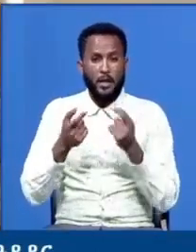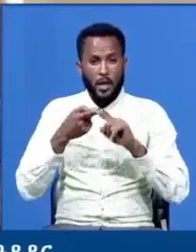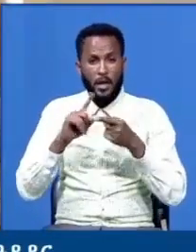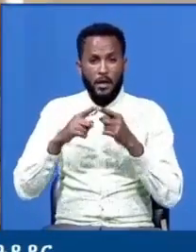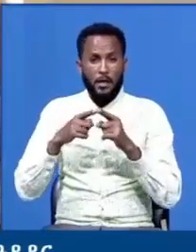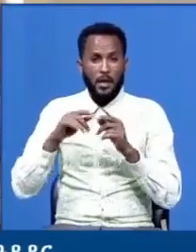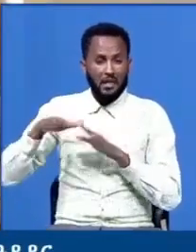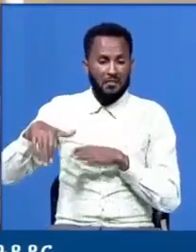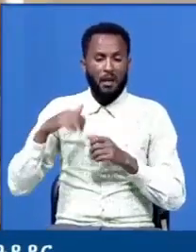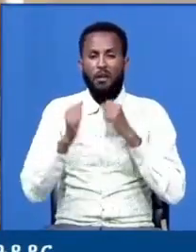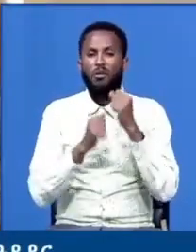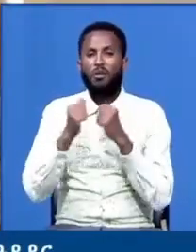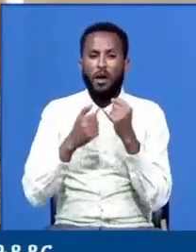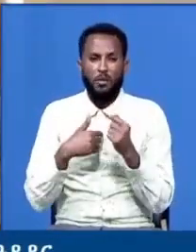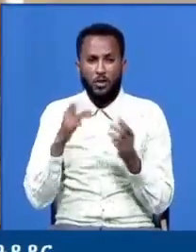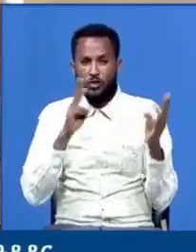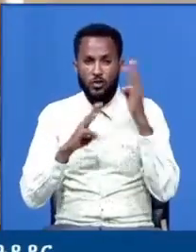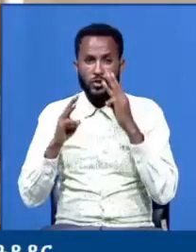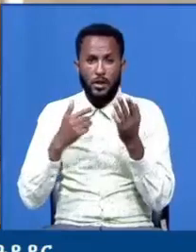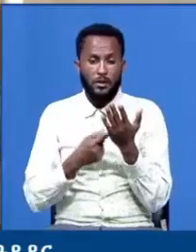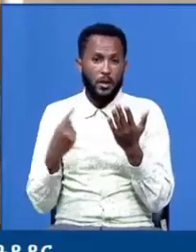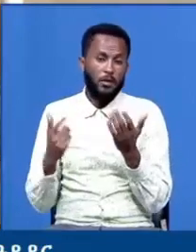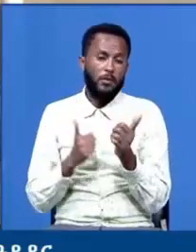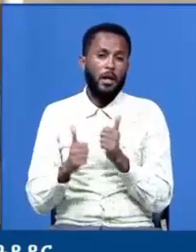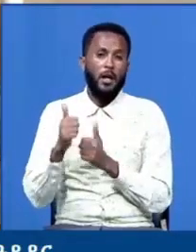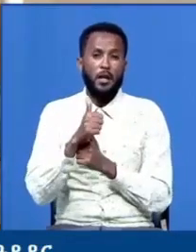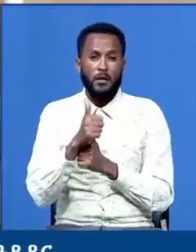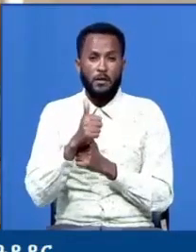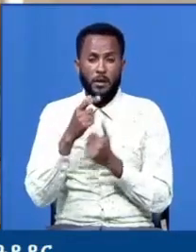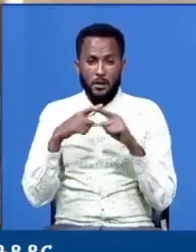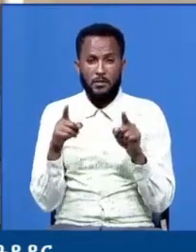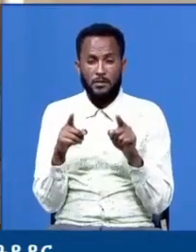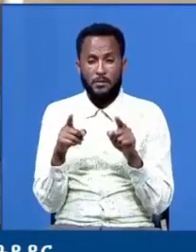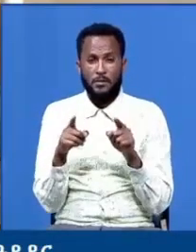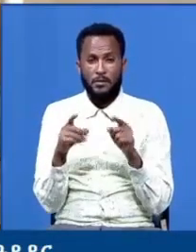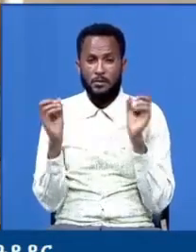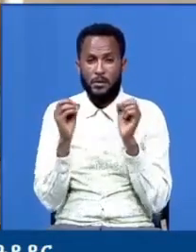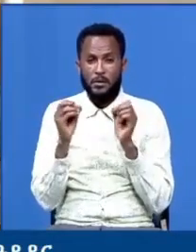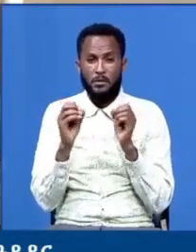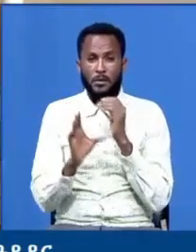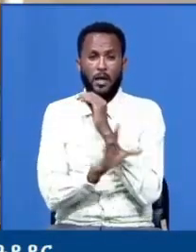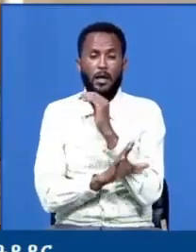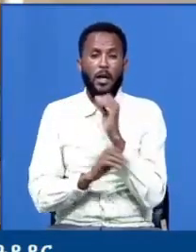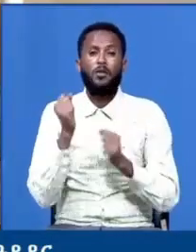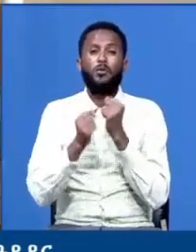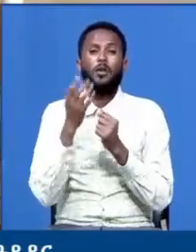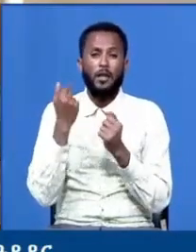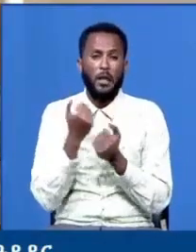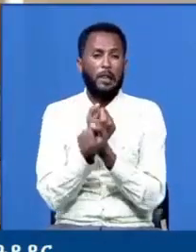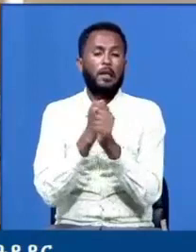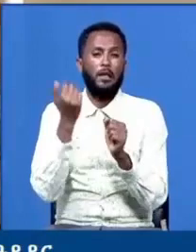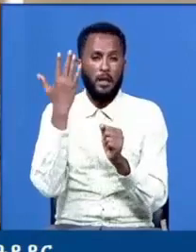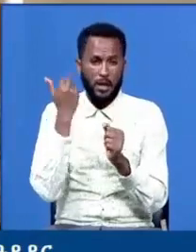ሓዲገን ኣይጎያ ኣለዋ ፀገማት እዚ ካልይተፈጠረ ግን ምንም ምስ ሃገራ ክትጎየ ነይራ ክትድሕን